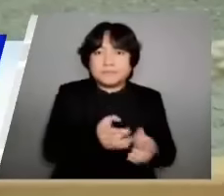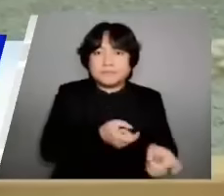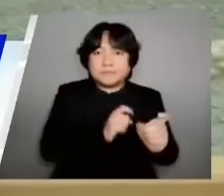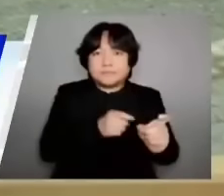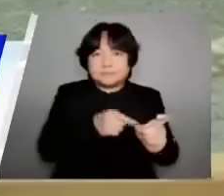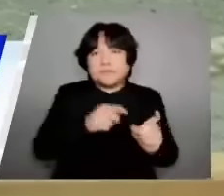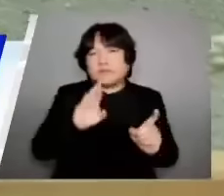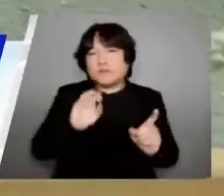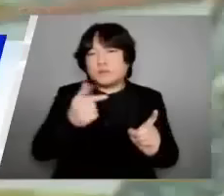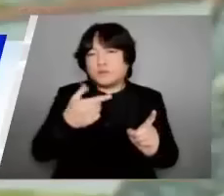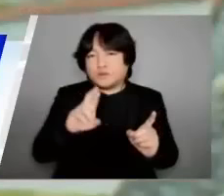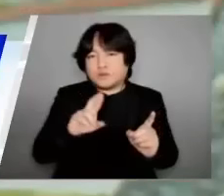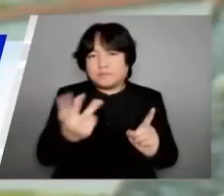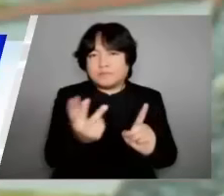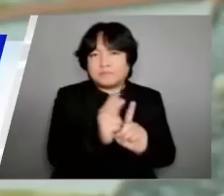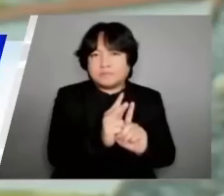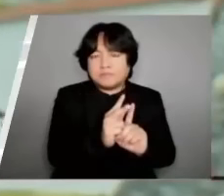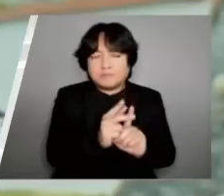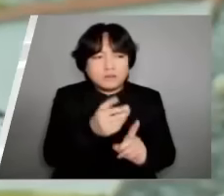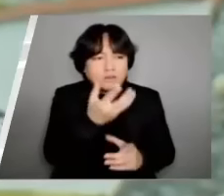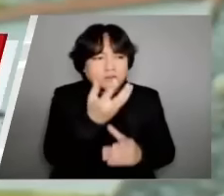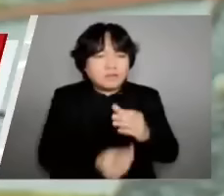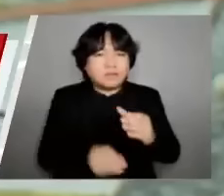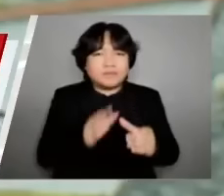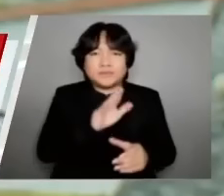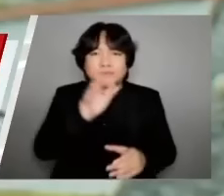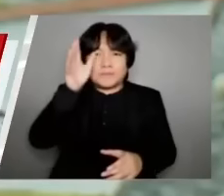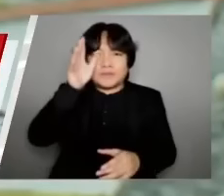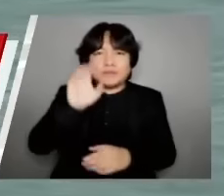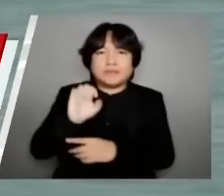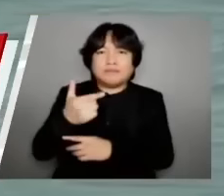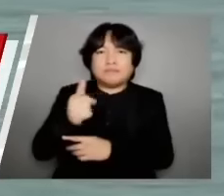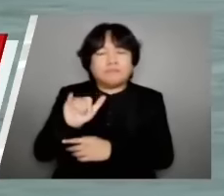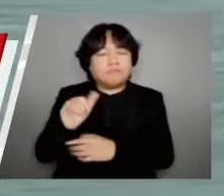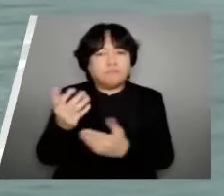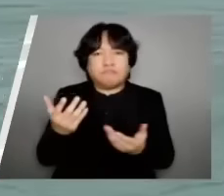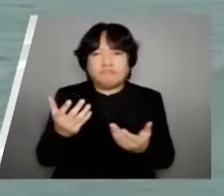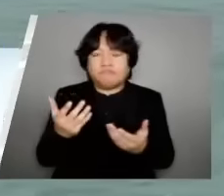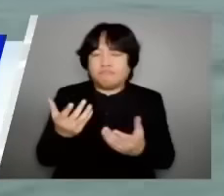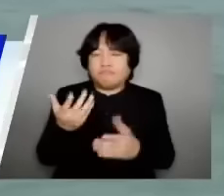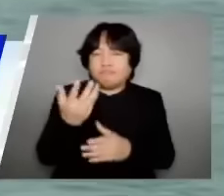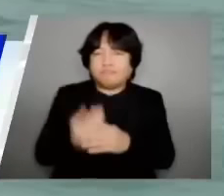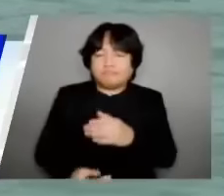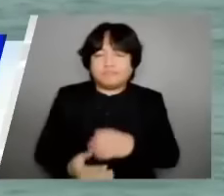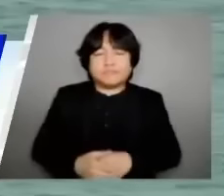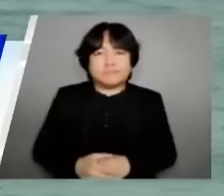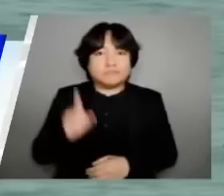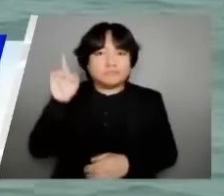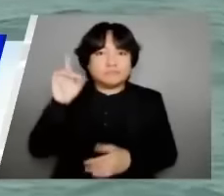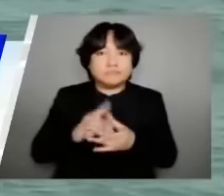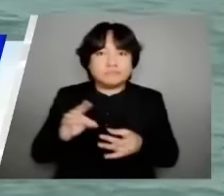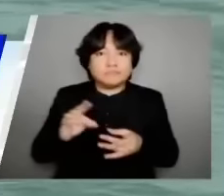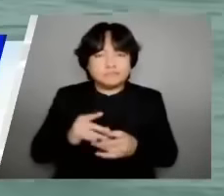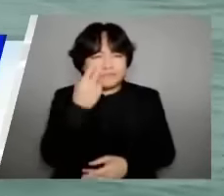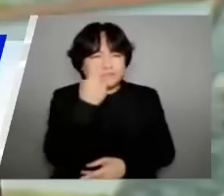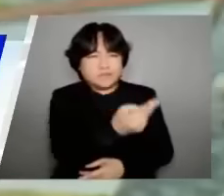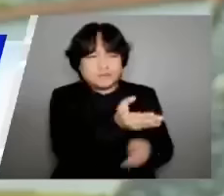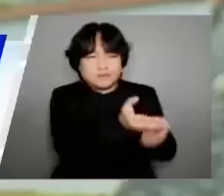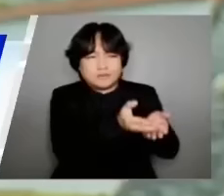Pero di kasama si Egay. Liwalag na lang po ng ilaw nakikita namin, mga alas 8 po. Kung na lang ng ilaw, yung liwalag niya. Pero palayo na po